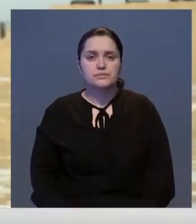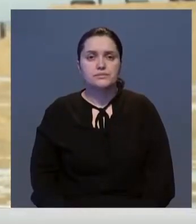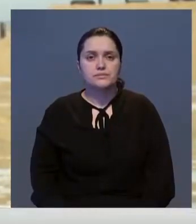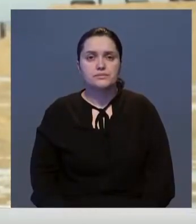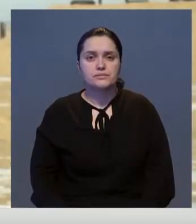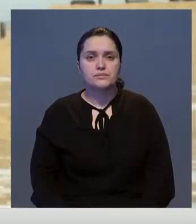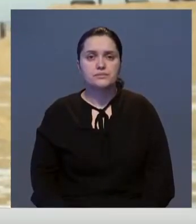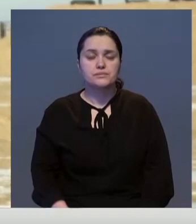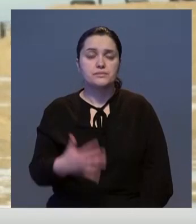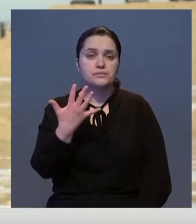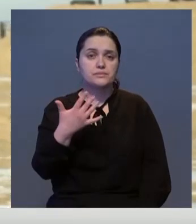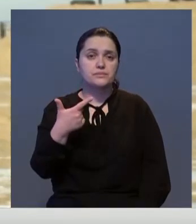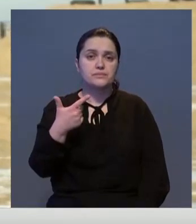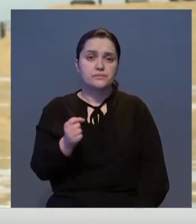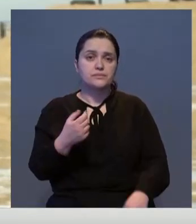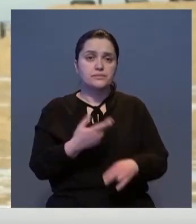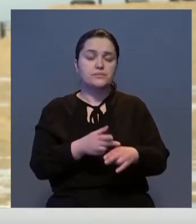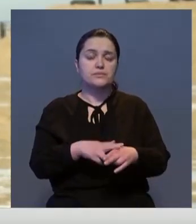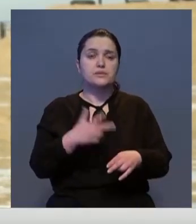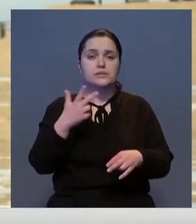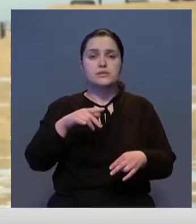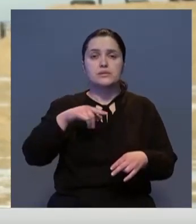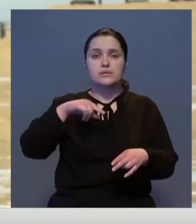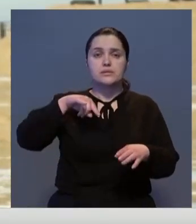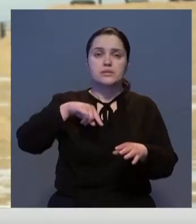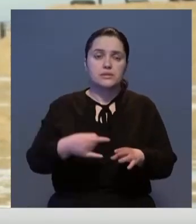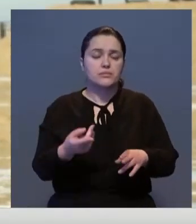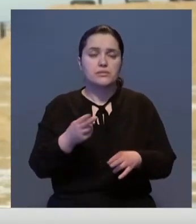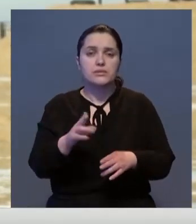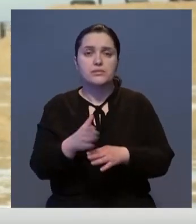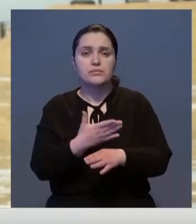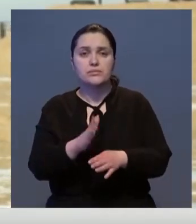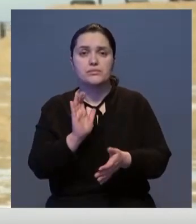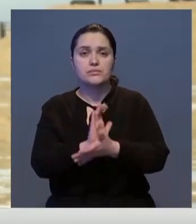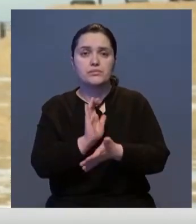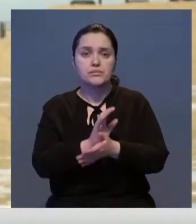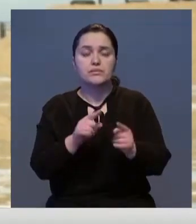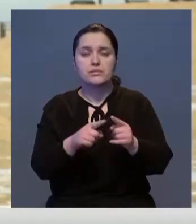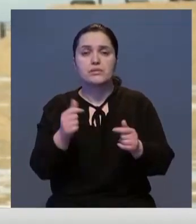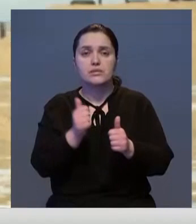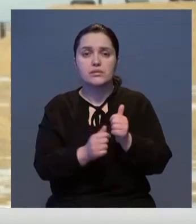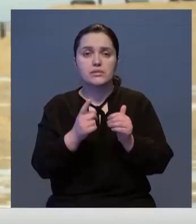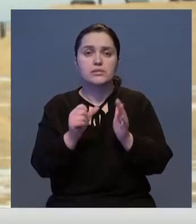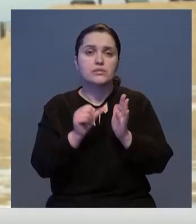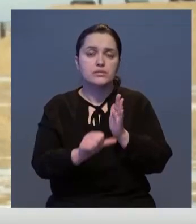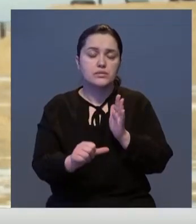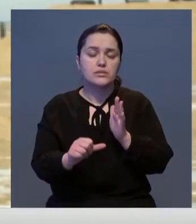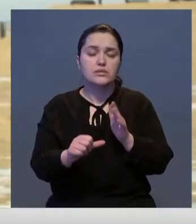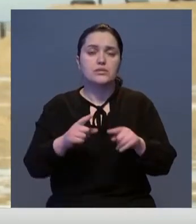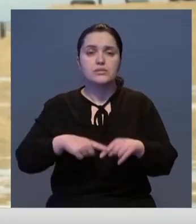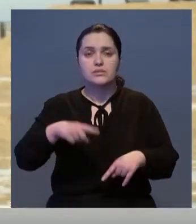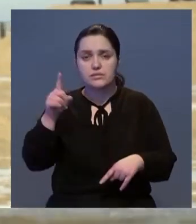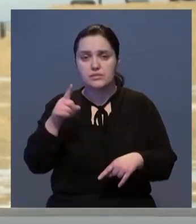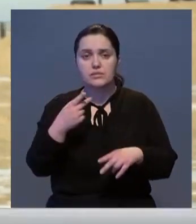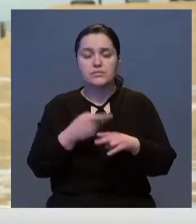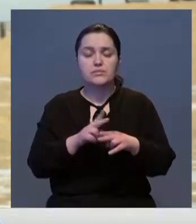На площади в 5 гектаров построены три основные ямы для твердобытовых отходов. Длина каждой 160 метров, ширина 83 метра, глубина